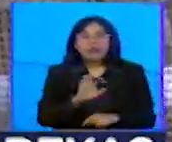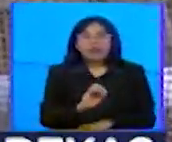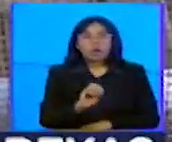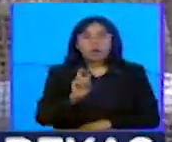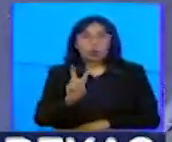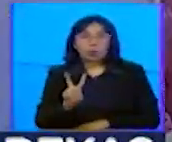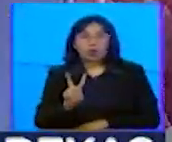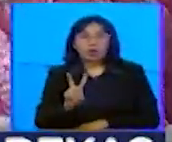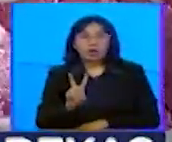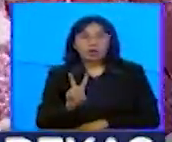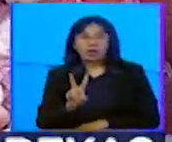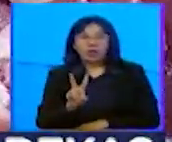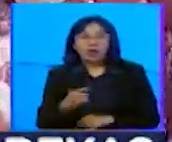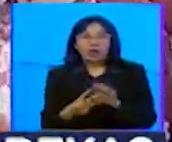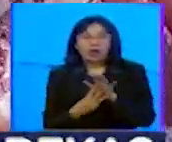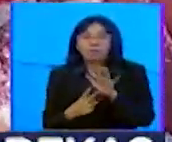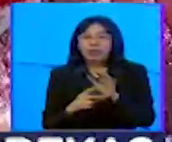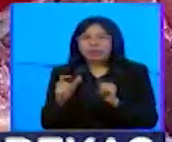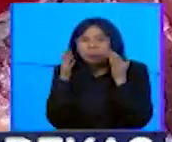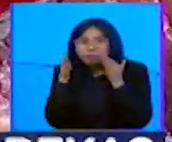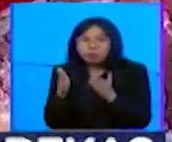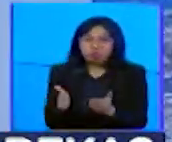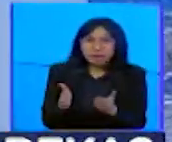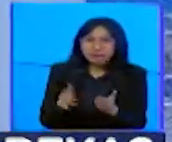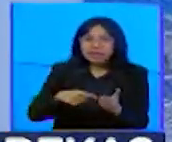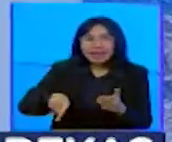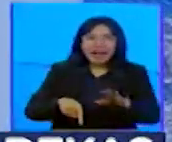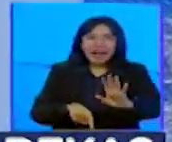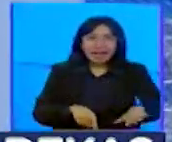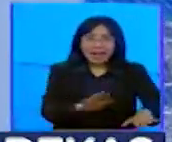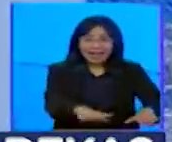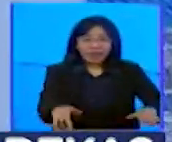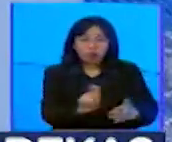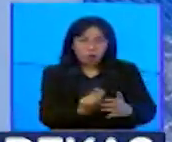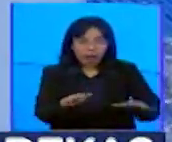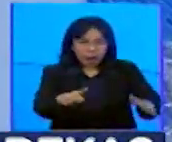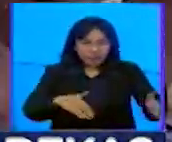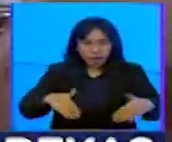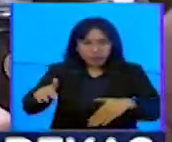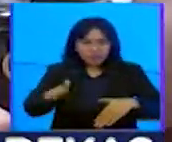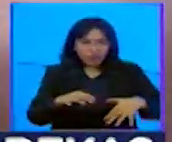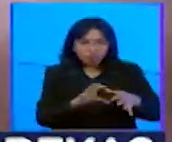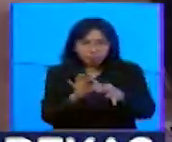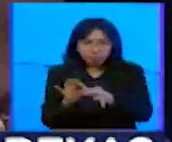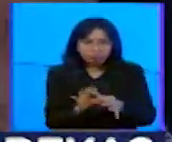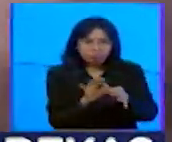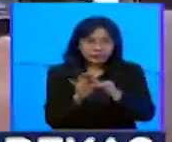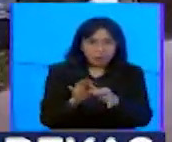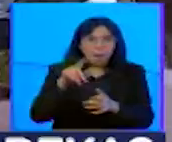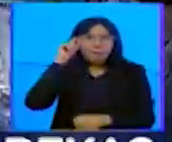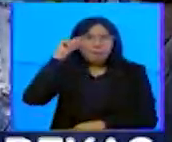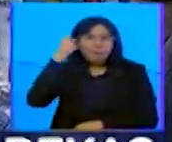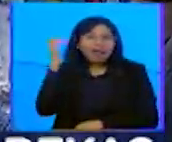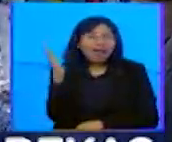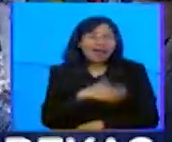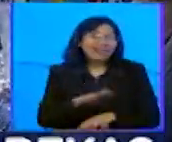Kabupaten Bekasi, MSI Peduli mengajak para siswa-siswa sekolah ini untuk mengisi waktu luang dengan kegiatan positif. Dalam rangka memperingati